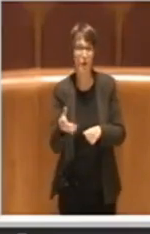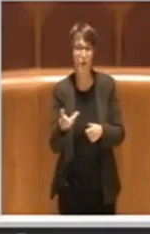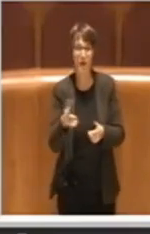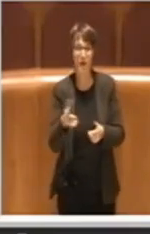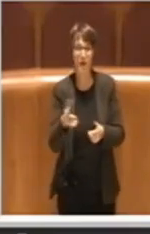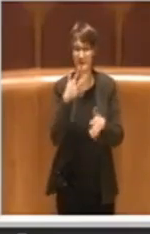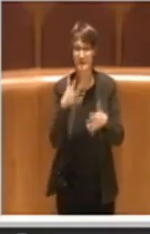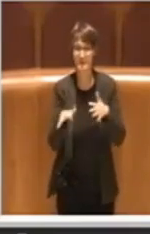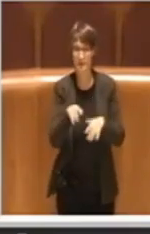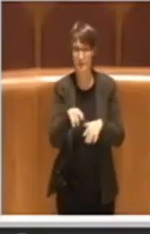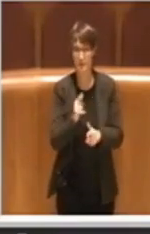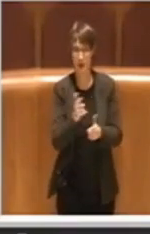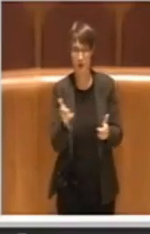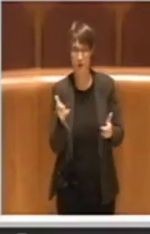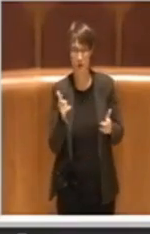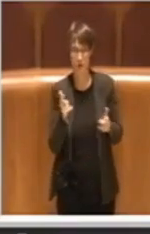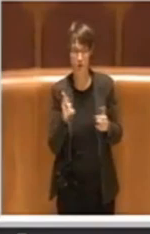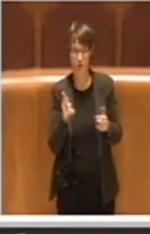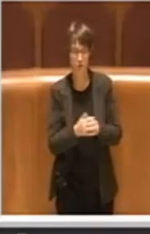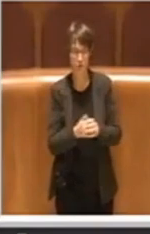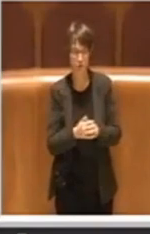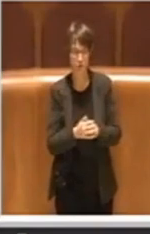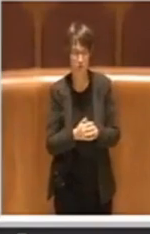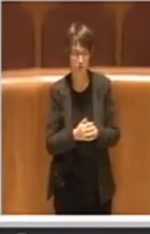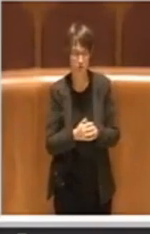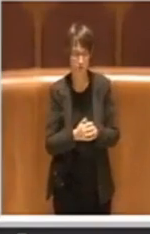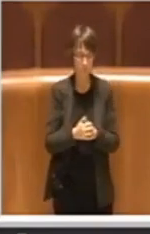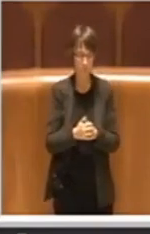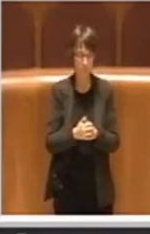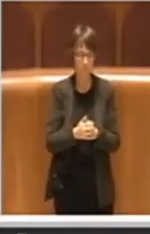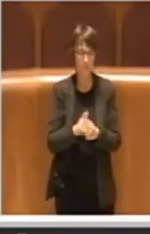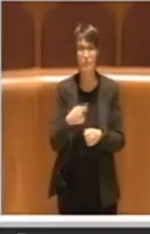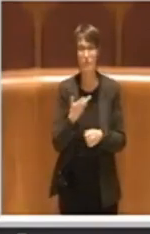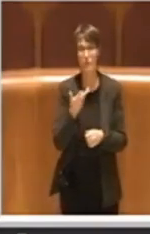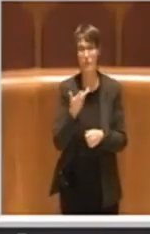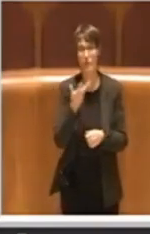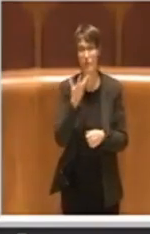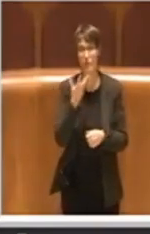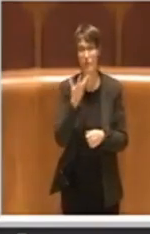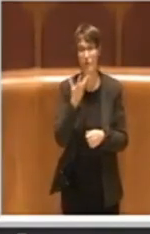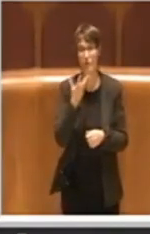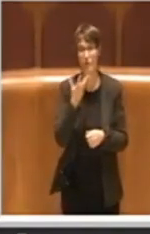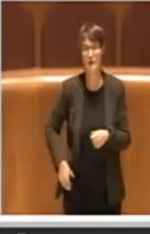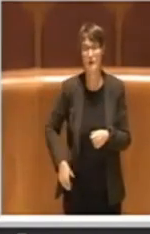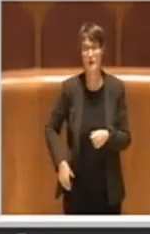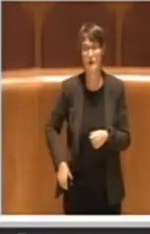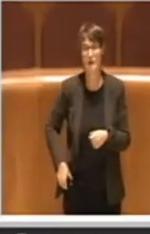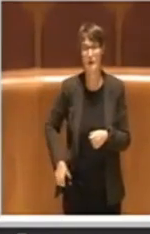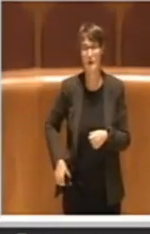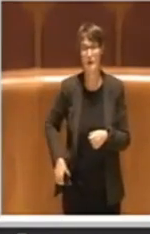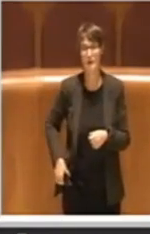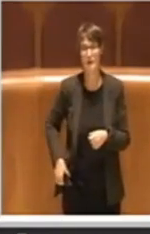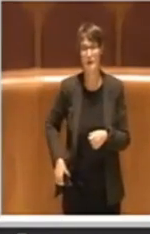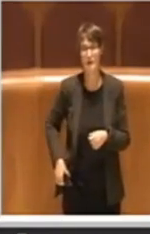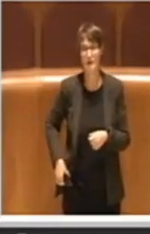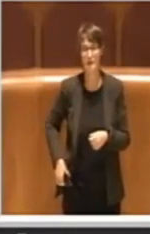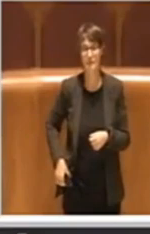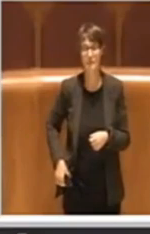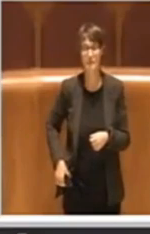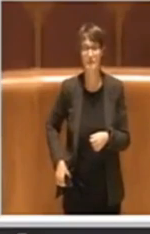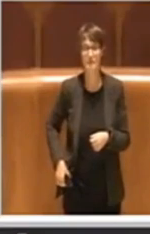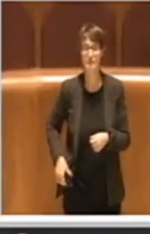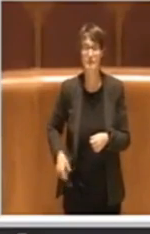poi un piccolo cenno voglio farla ma voglio farlo a situazioni chiamiamoli tu sei perché